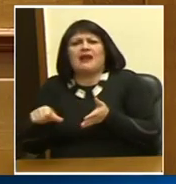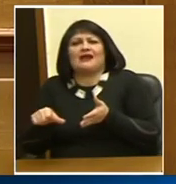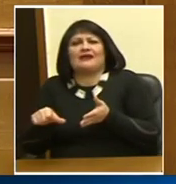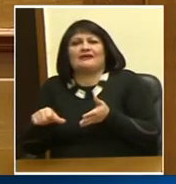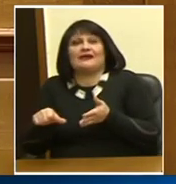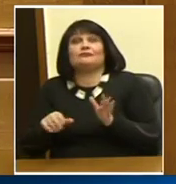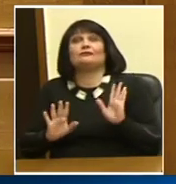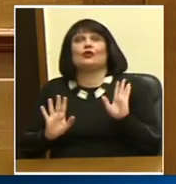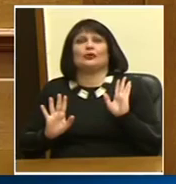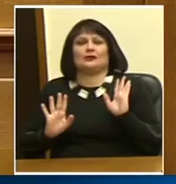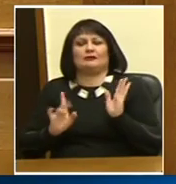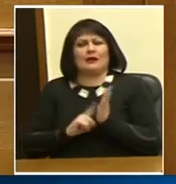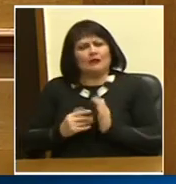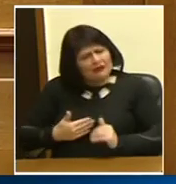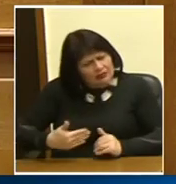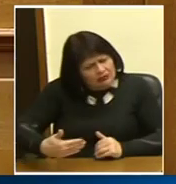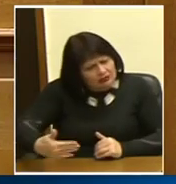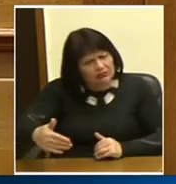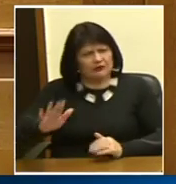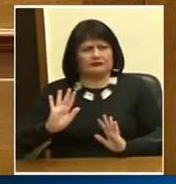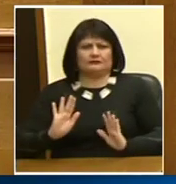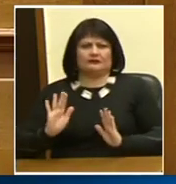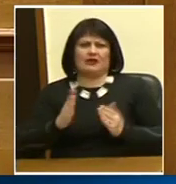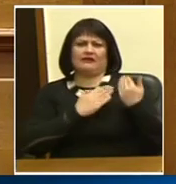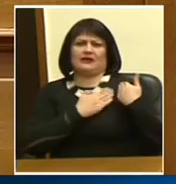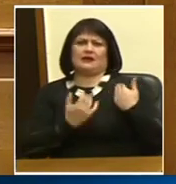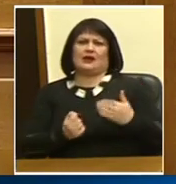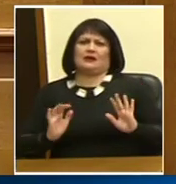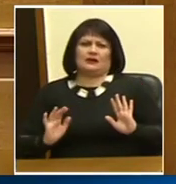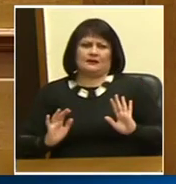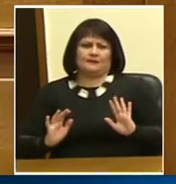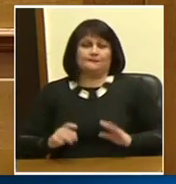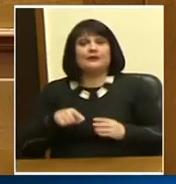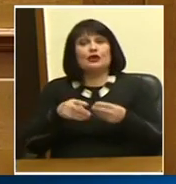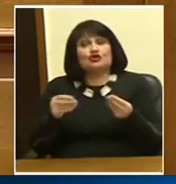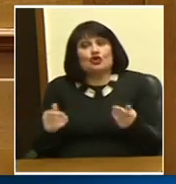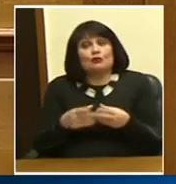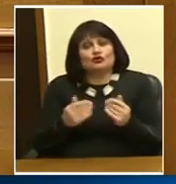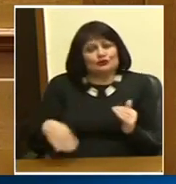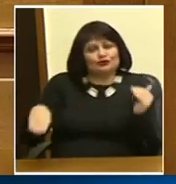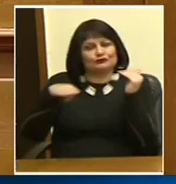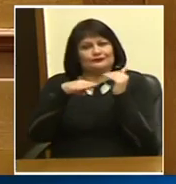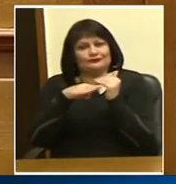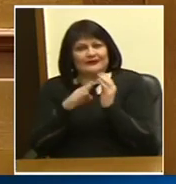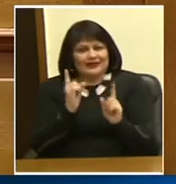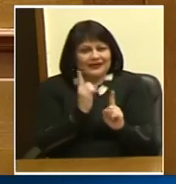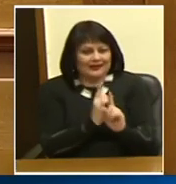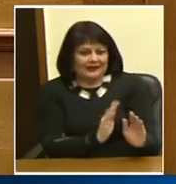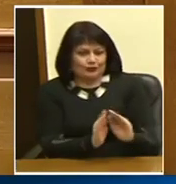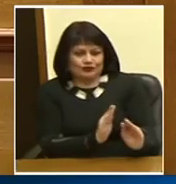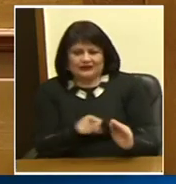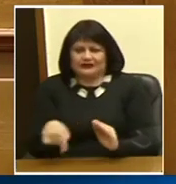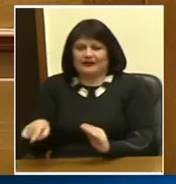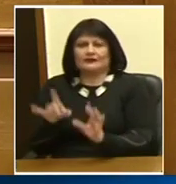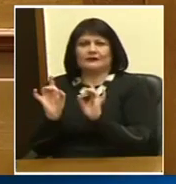των καθηκόντων τους. Και με τον τρόπο αυτό να εξισωθεί η ποινική μεταχείριση στο μέτρο